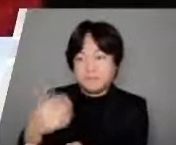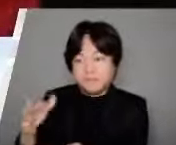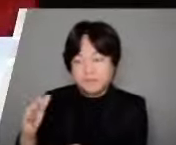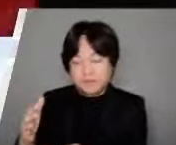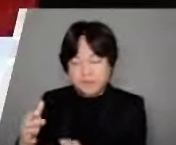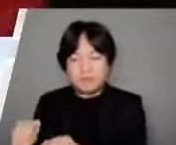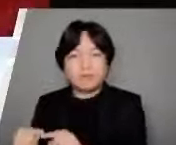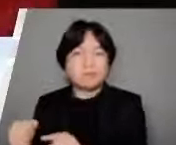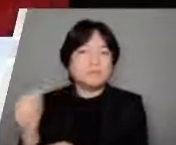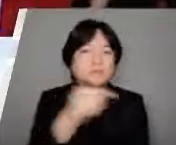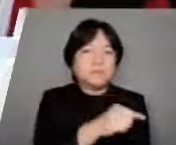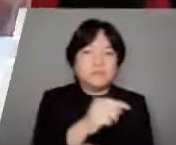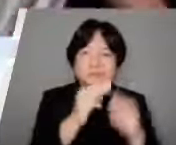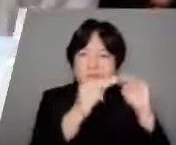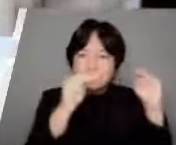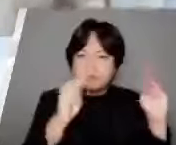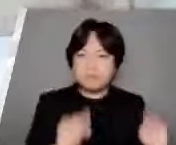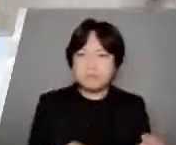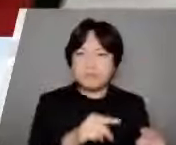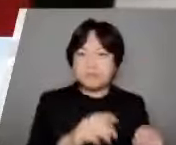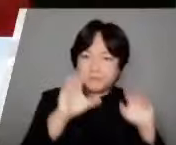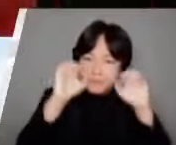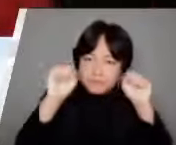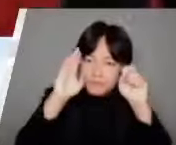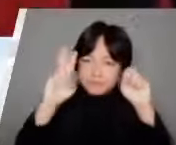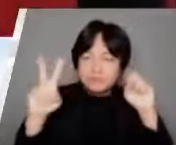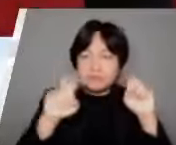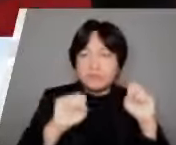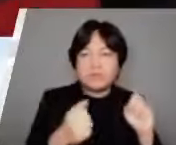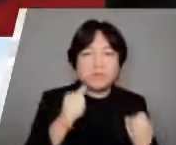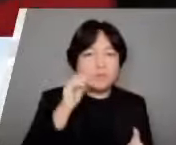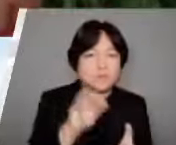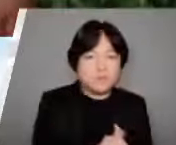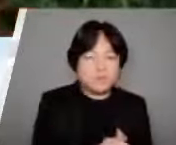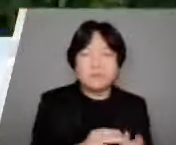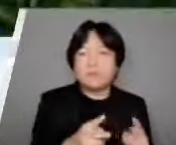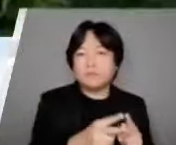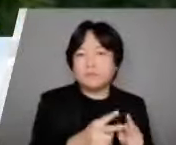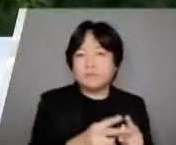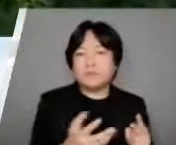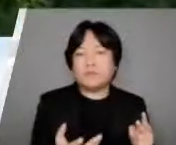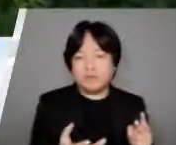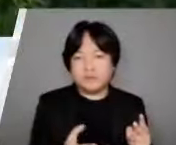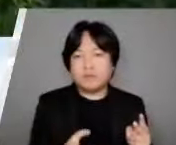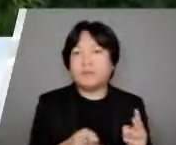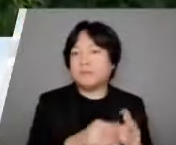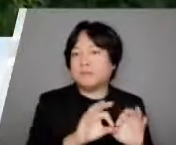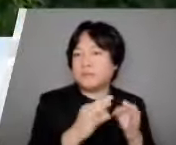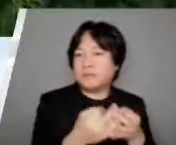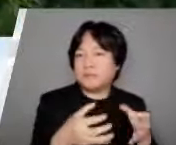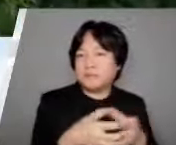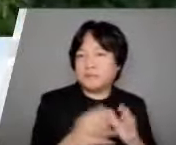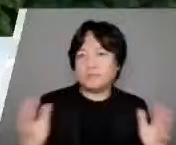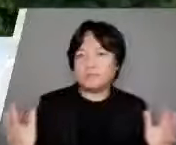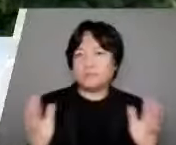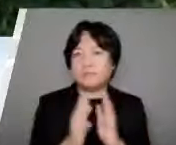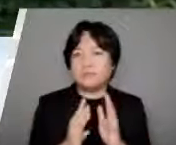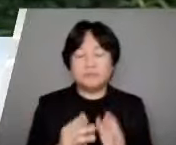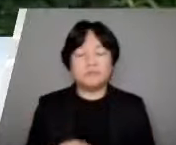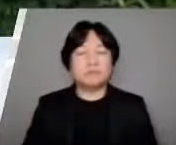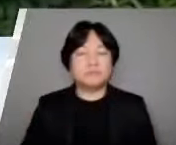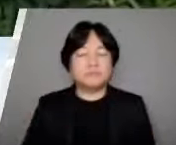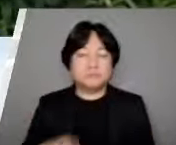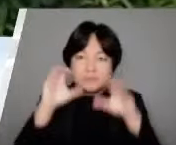ni Pangulong Bongbong Marcos, First Lady Liza Araneta Marcos at First Family. Halatang proud na proud ang Pangulo na kinamayan